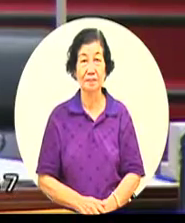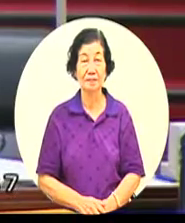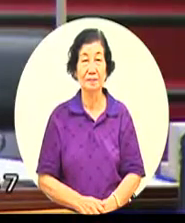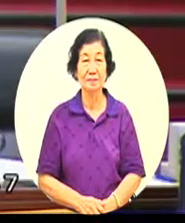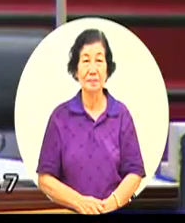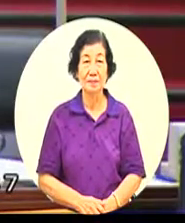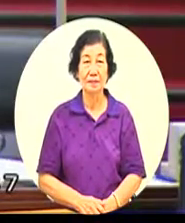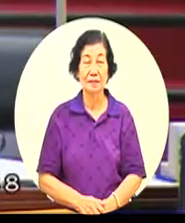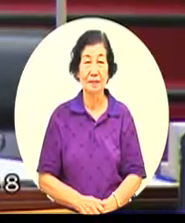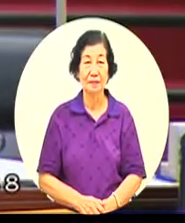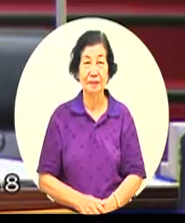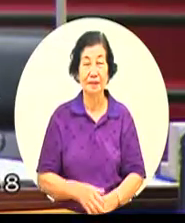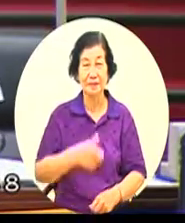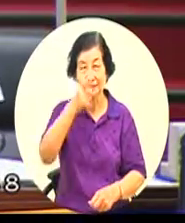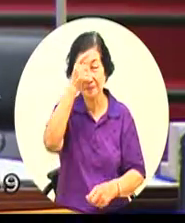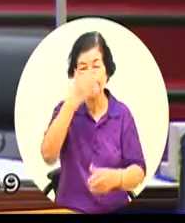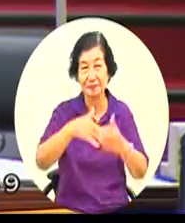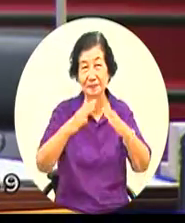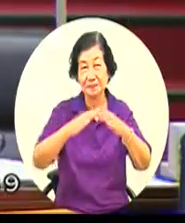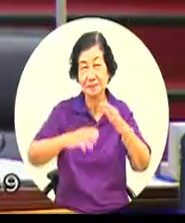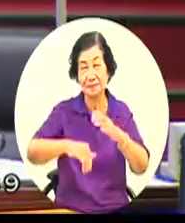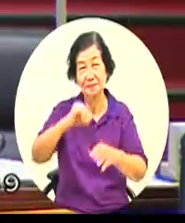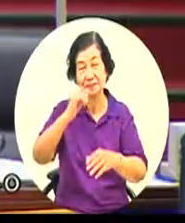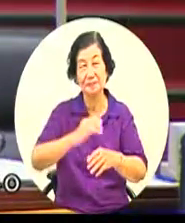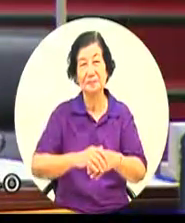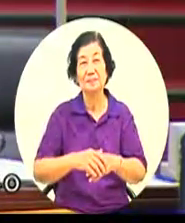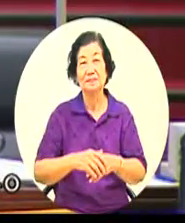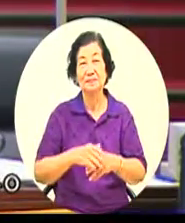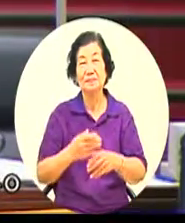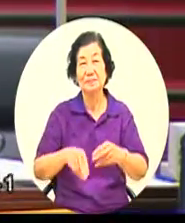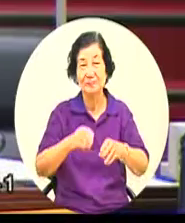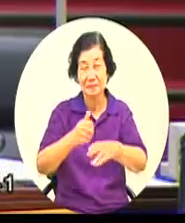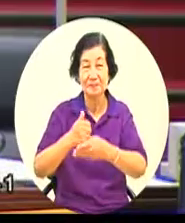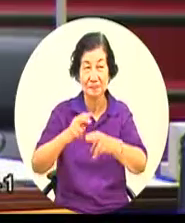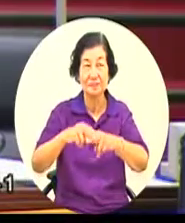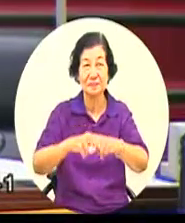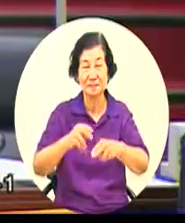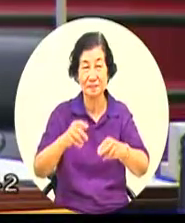好，黄校长，你请坐。 时间开始。